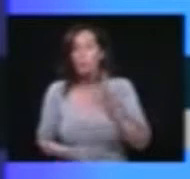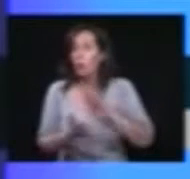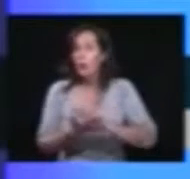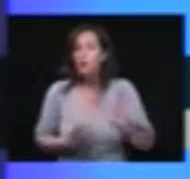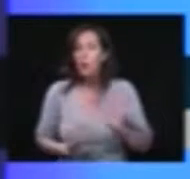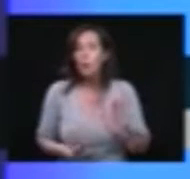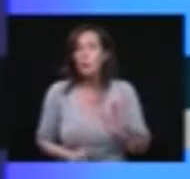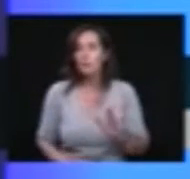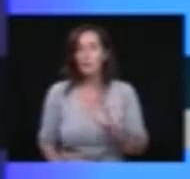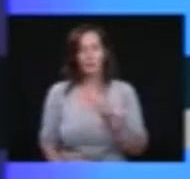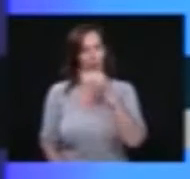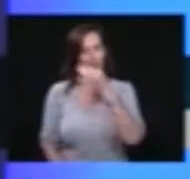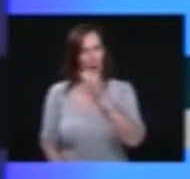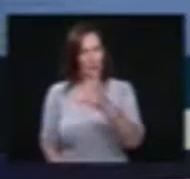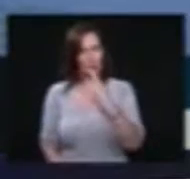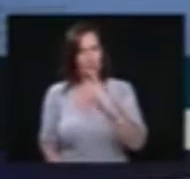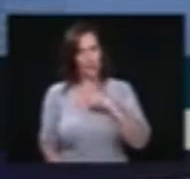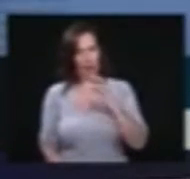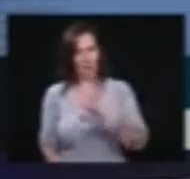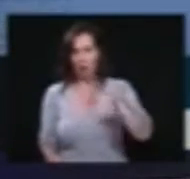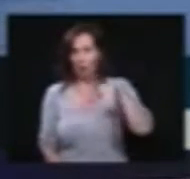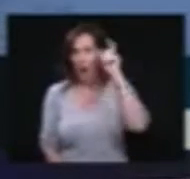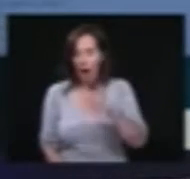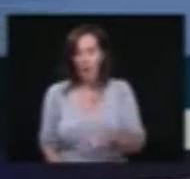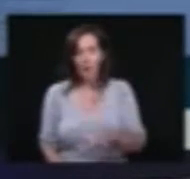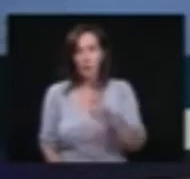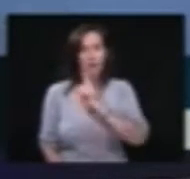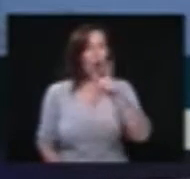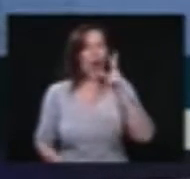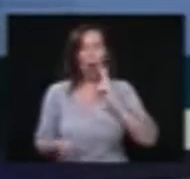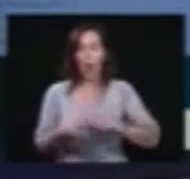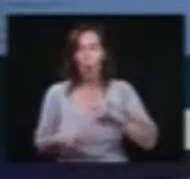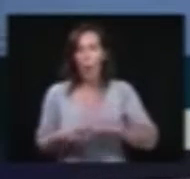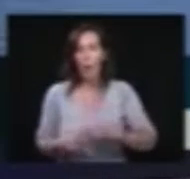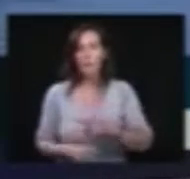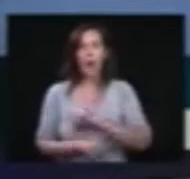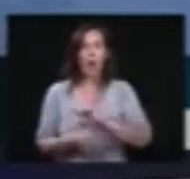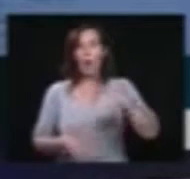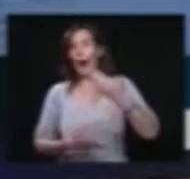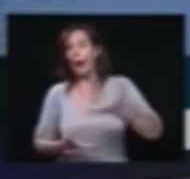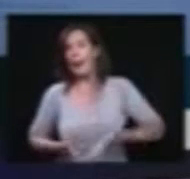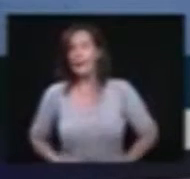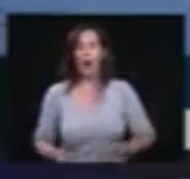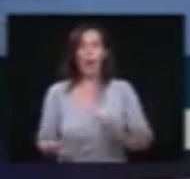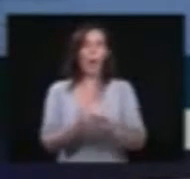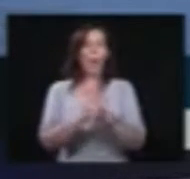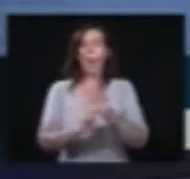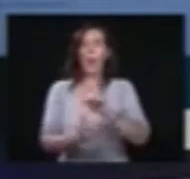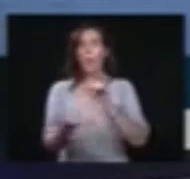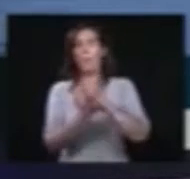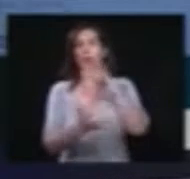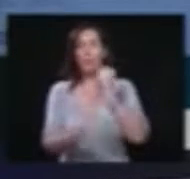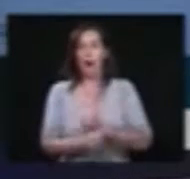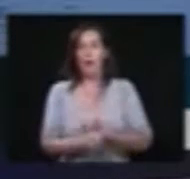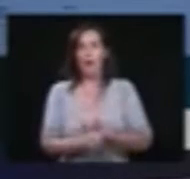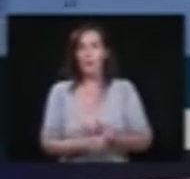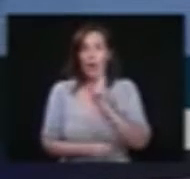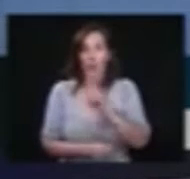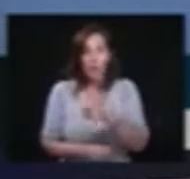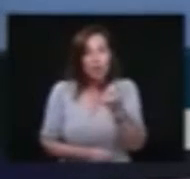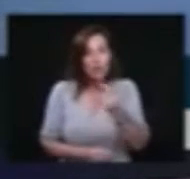פשוט. אז מה שאתה אומר בעצם, שגם אנשים שלא חולים, או לא אחרי לידה, או לא פותרו מעבודתם,